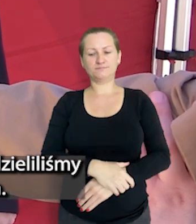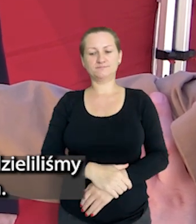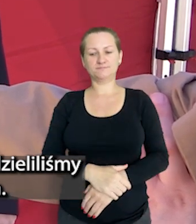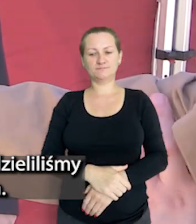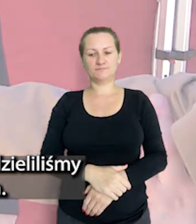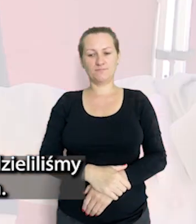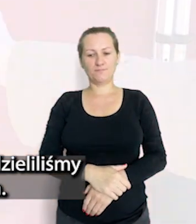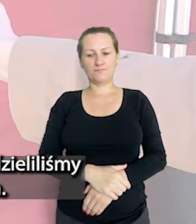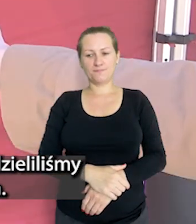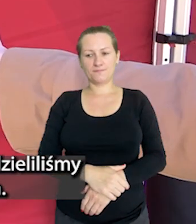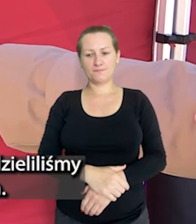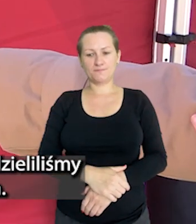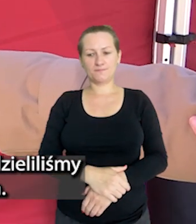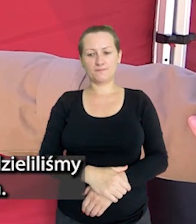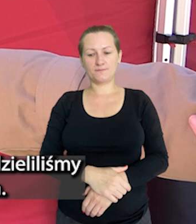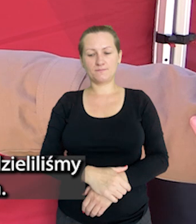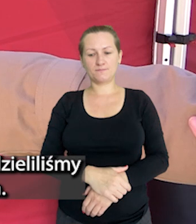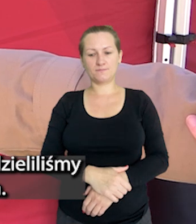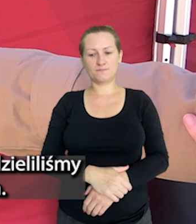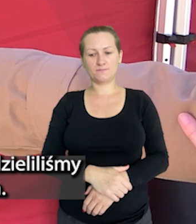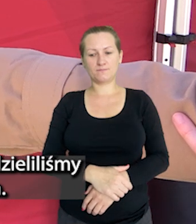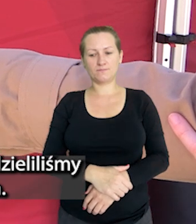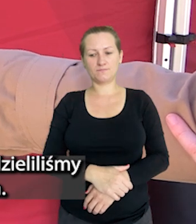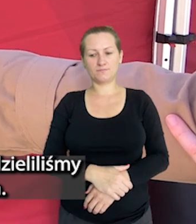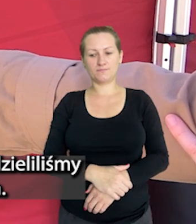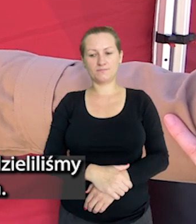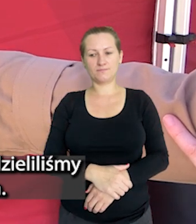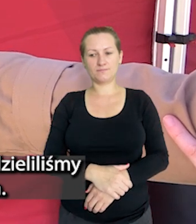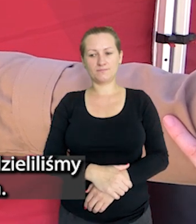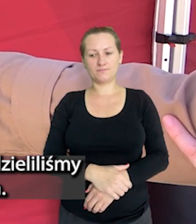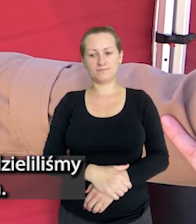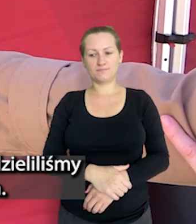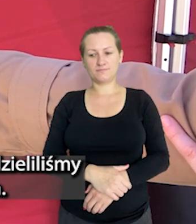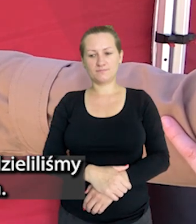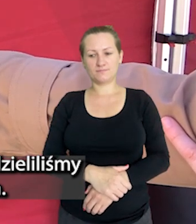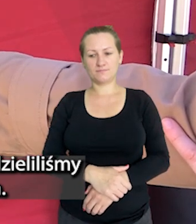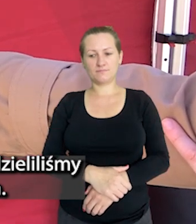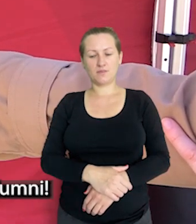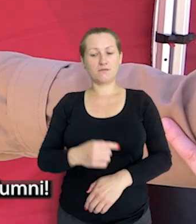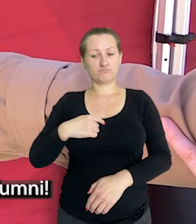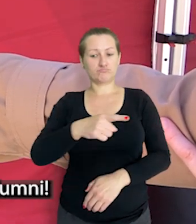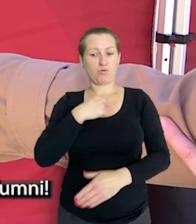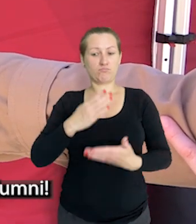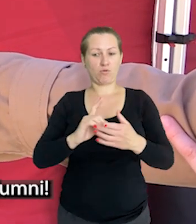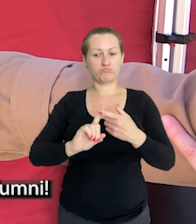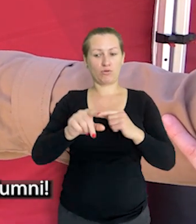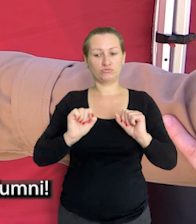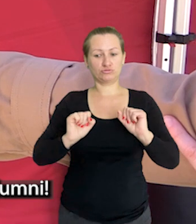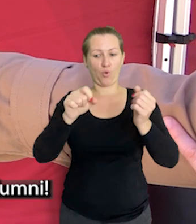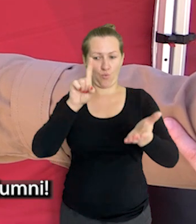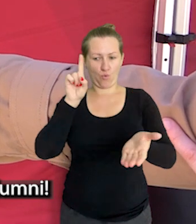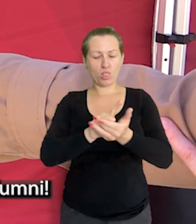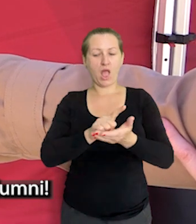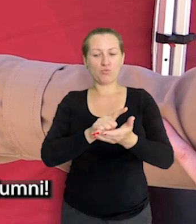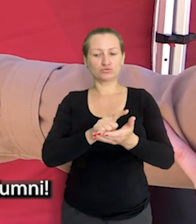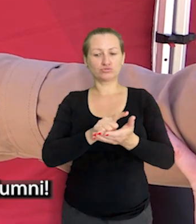pomocy dziewczynce. Zastaliśmy poszkodowaną bezczynności życiowych. Po naszych działaniach